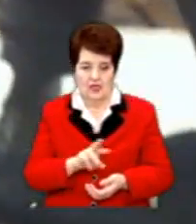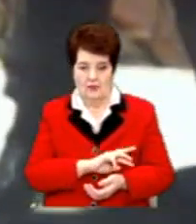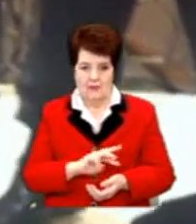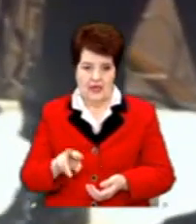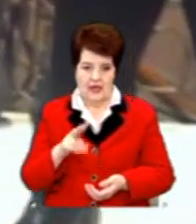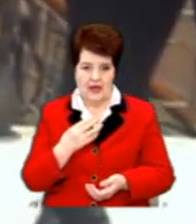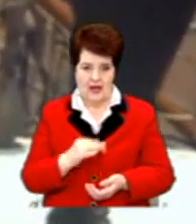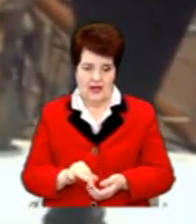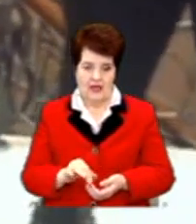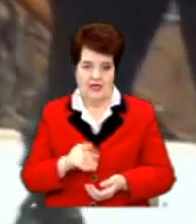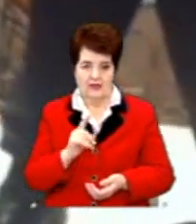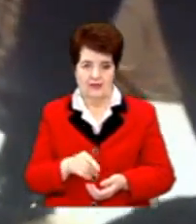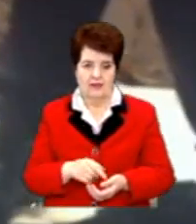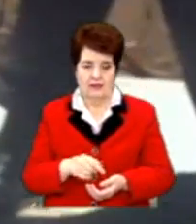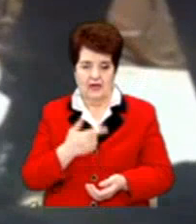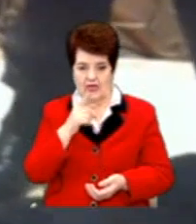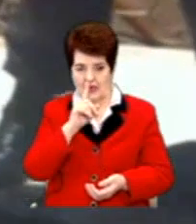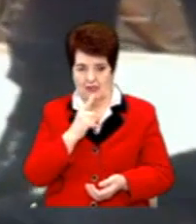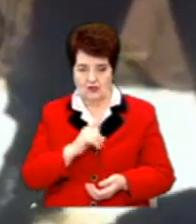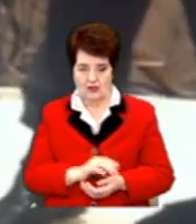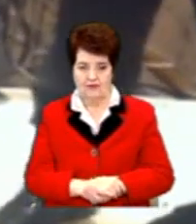lei legate de extradarea sa din Grecia.